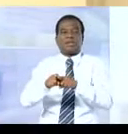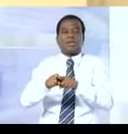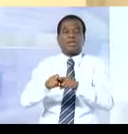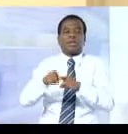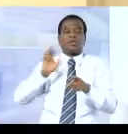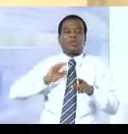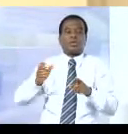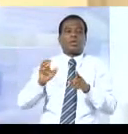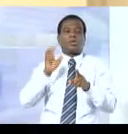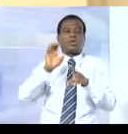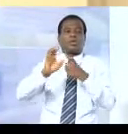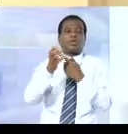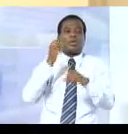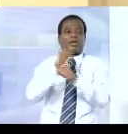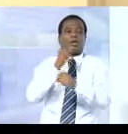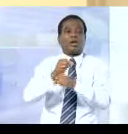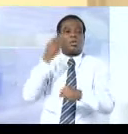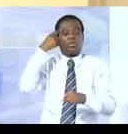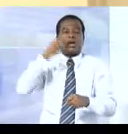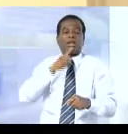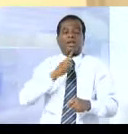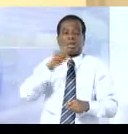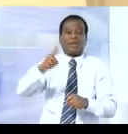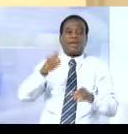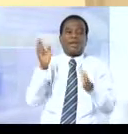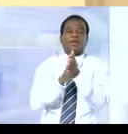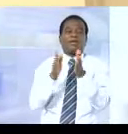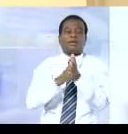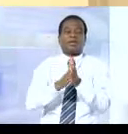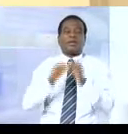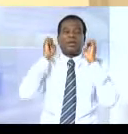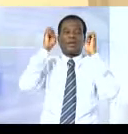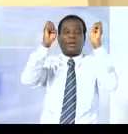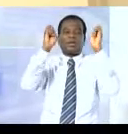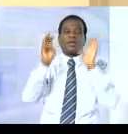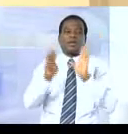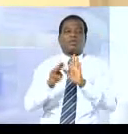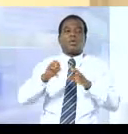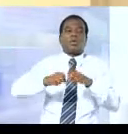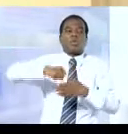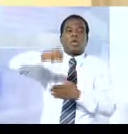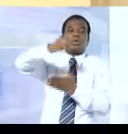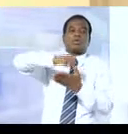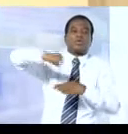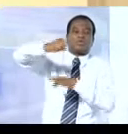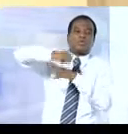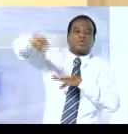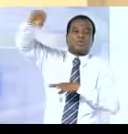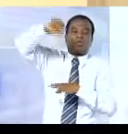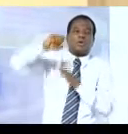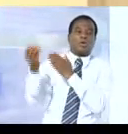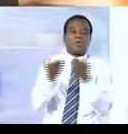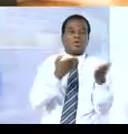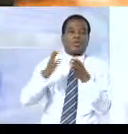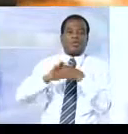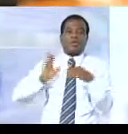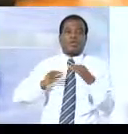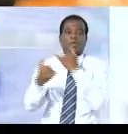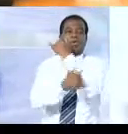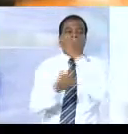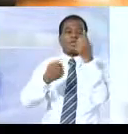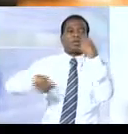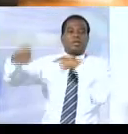puissions être un établissement d'enseignement supérieur très performant au service de notre pays, mais au service aussi de la région africaine.